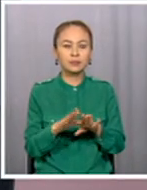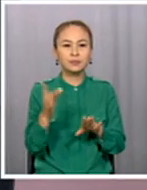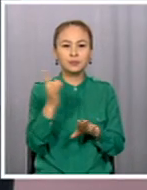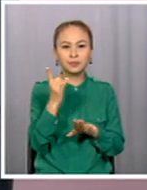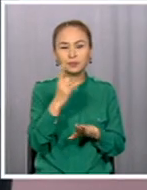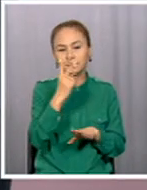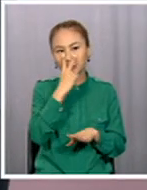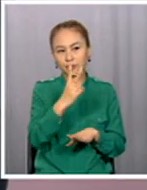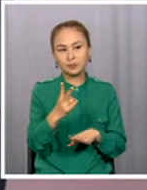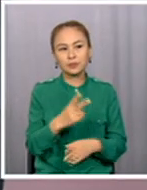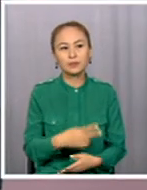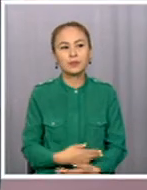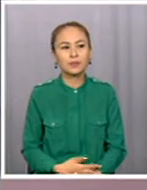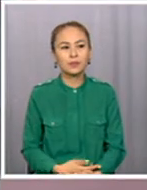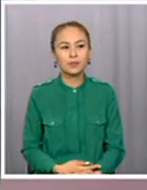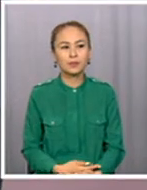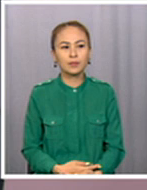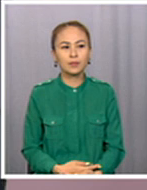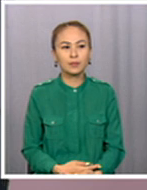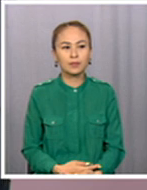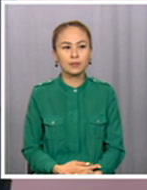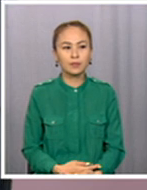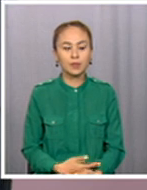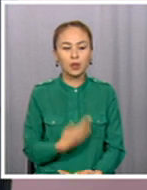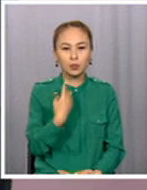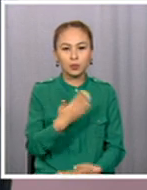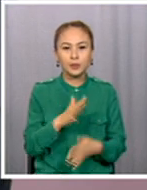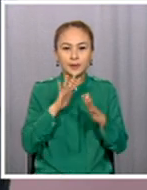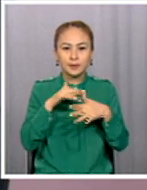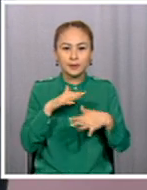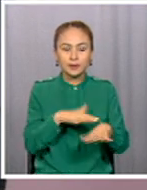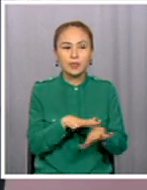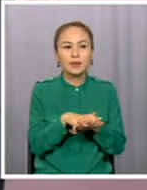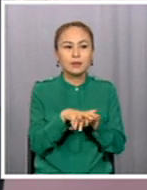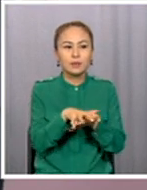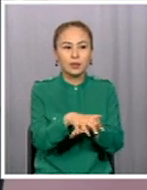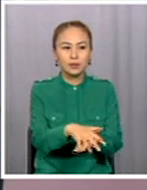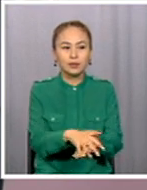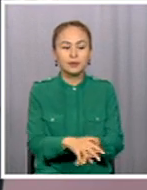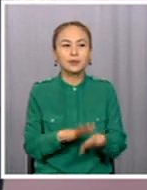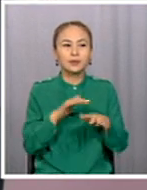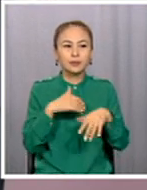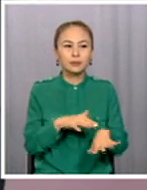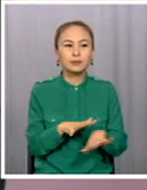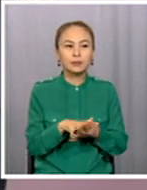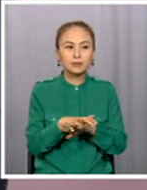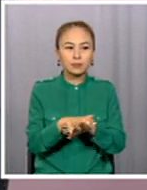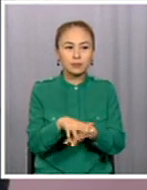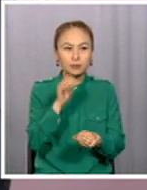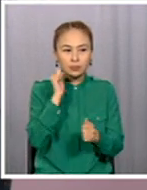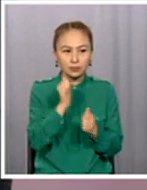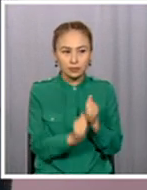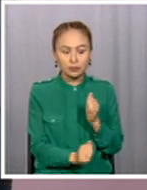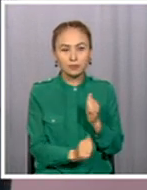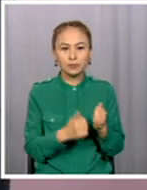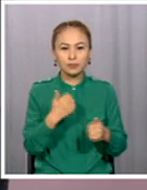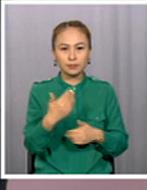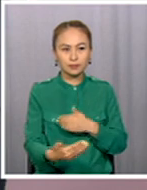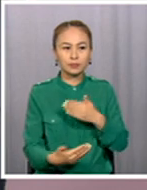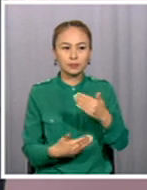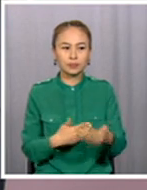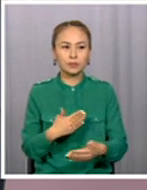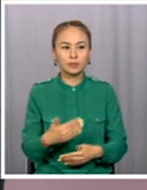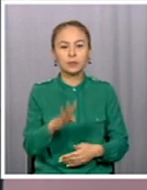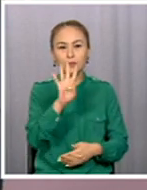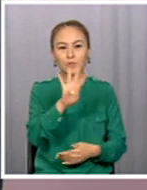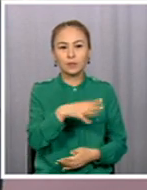аударайық. Бұл – теңіз таспақасы. Теңіз таспақасының әрбір қадамын тор